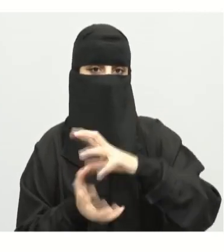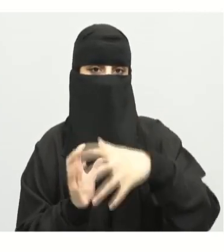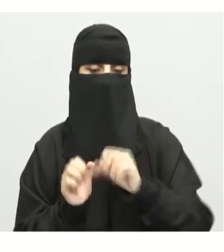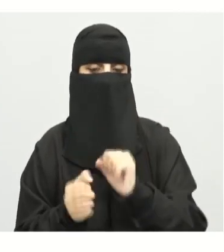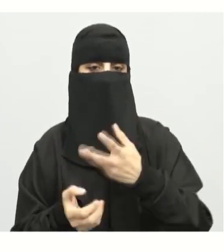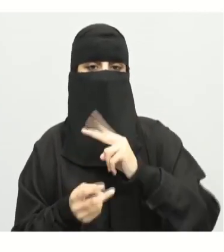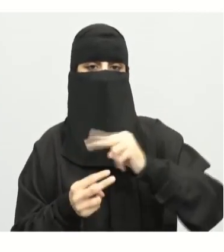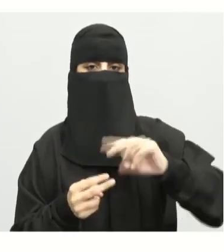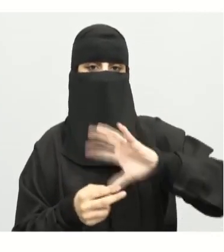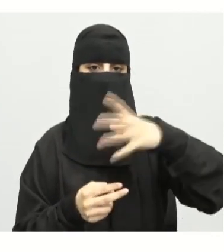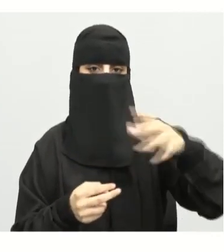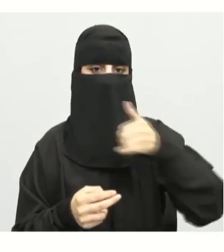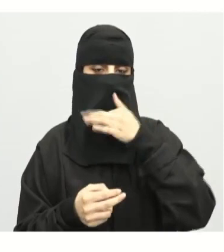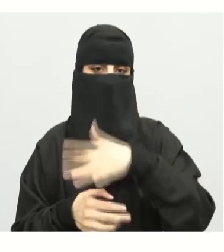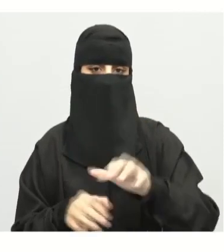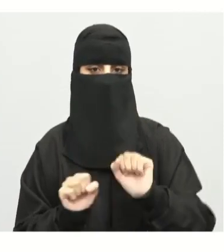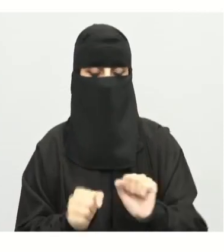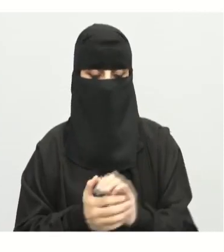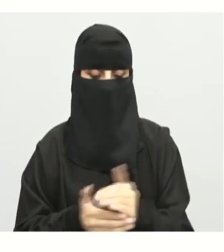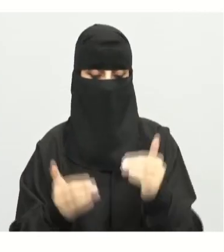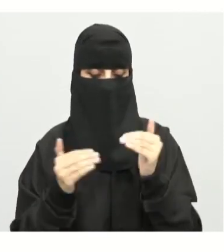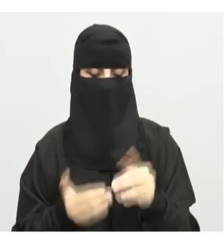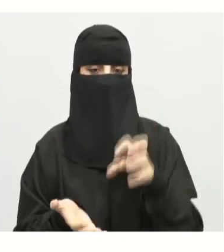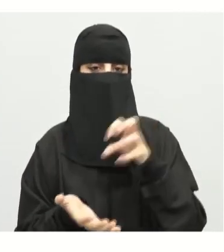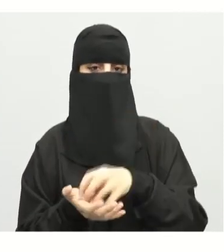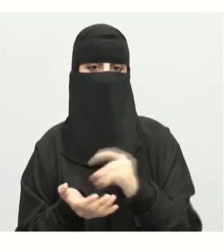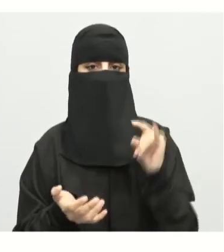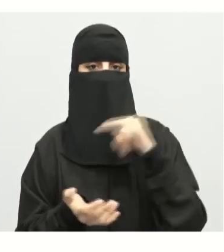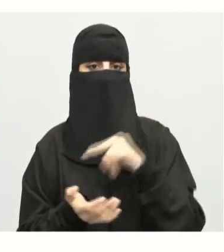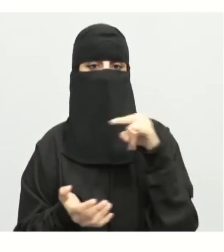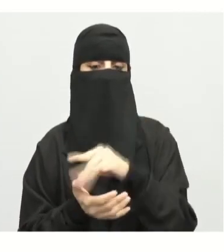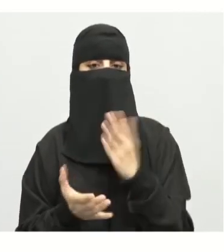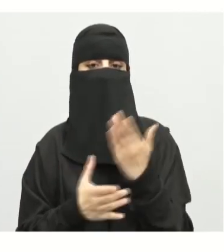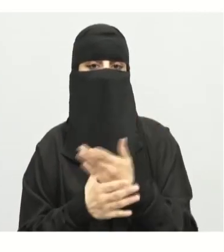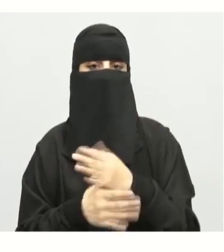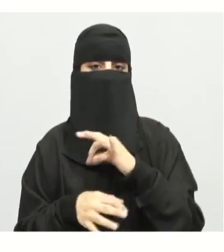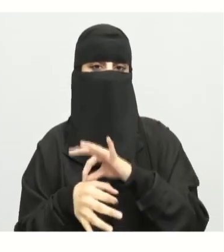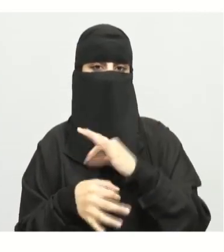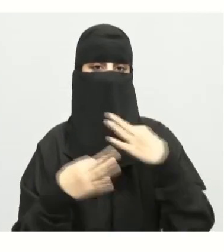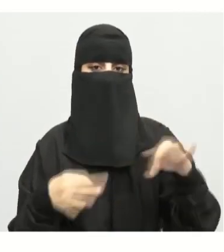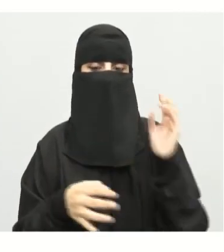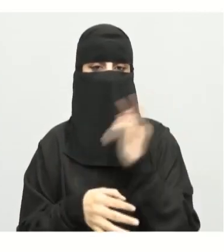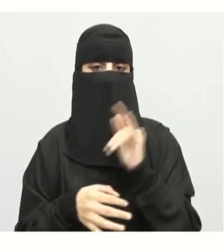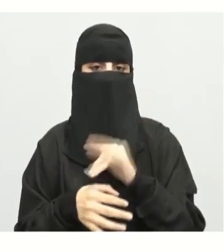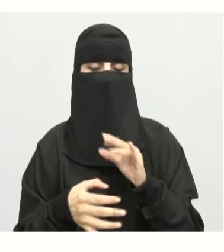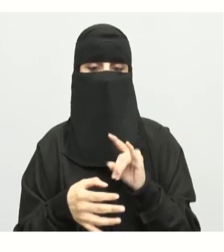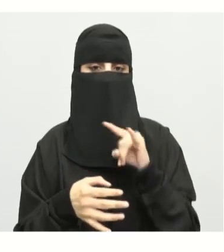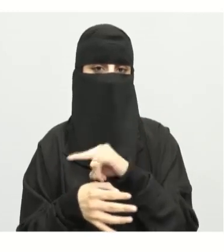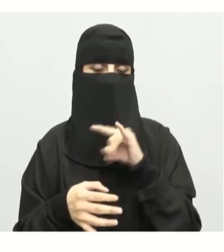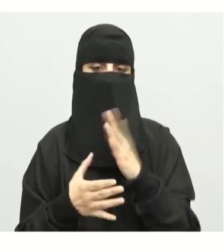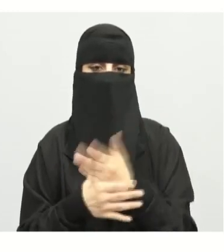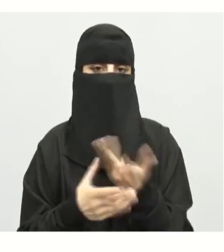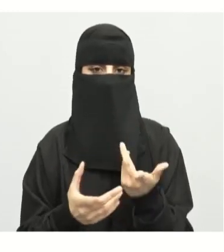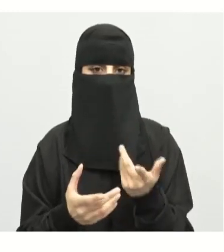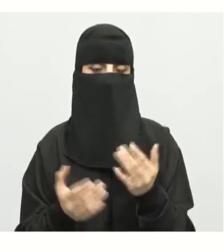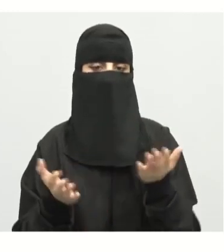المتنوعه تعد من المناطق السياحيه المتميزه لما تتمتع به من مناخ معتدل وجمال